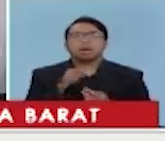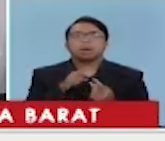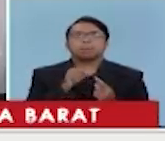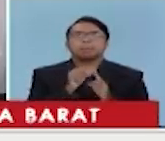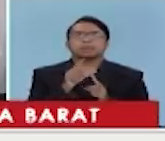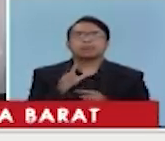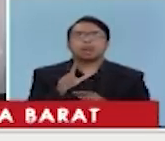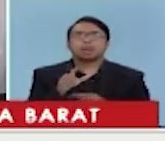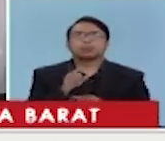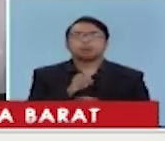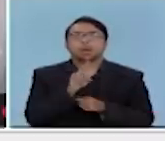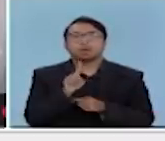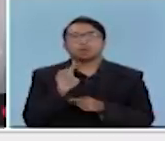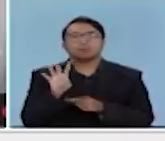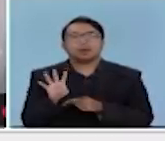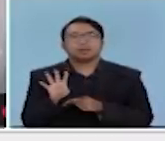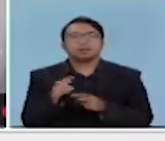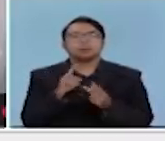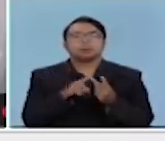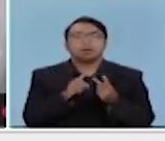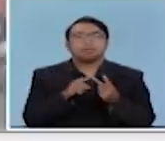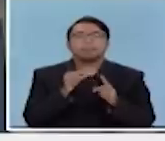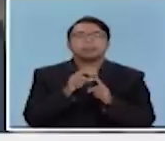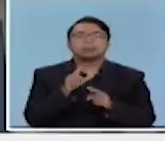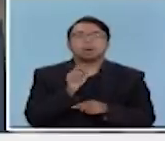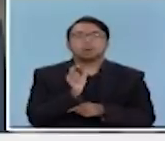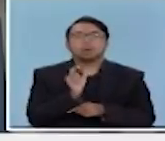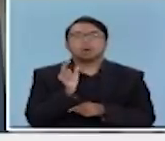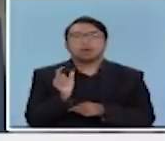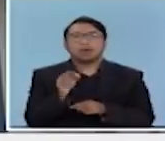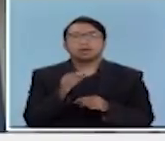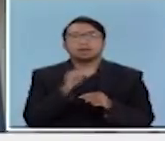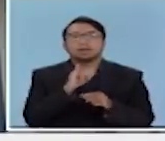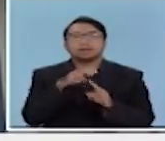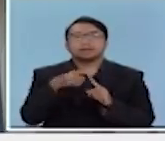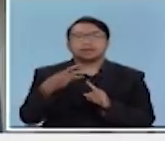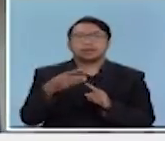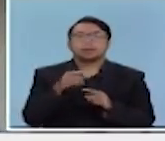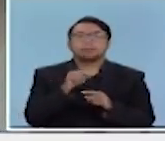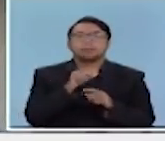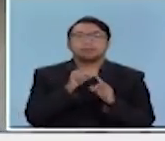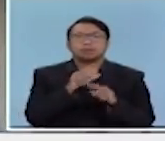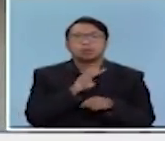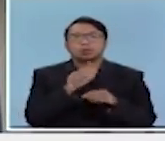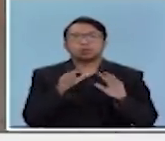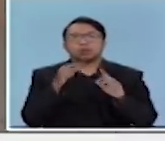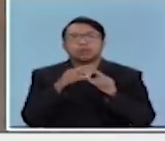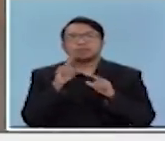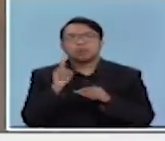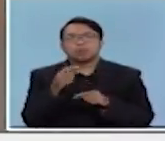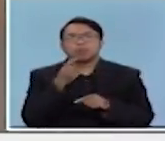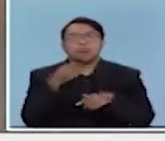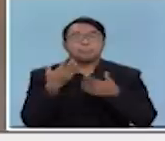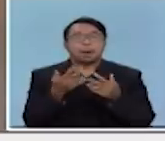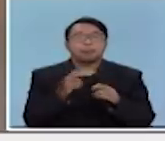yang satu lagi adalah Undang-Undang ITE pasal 27 ayat 1 itu tentang membuat, memproduksi dan menyebarkan